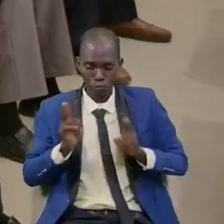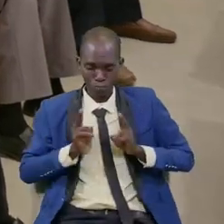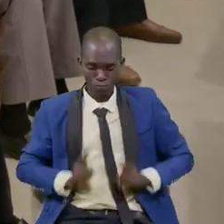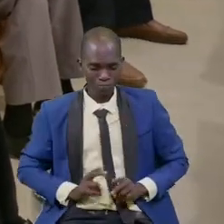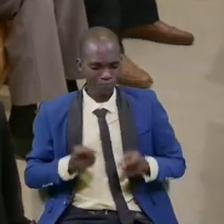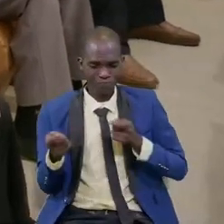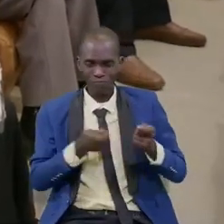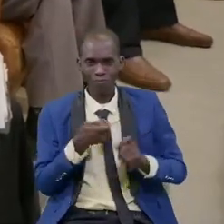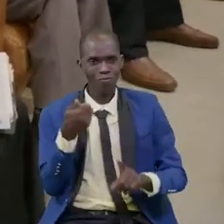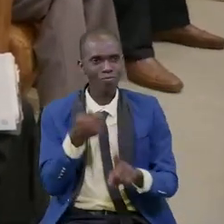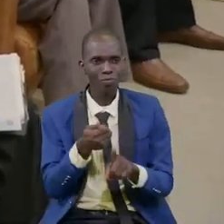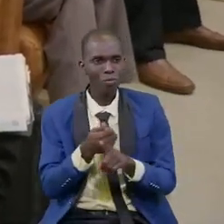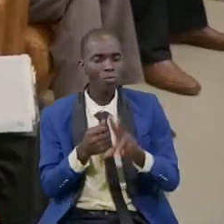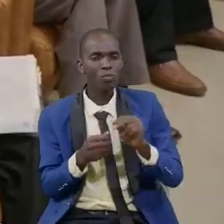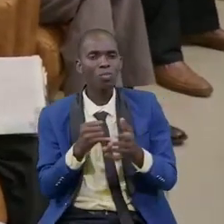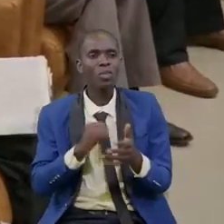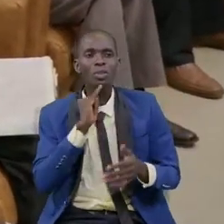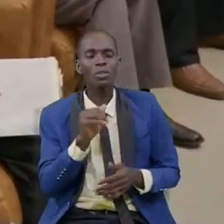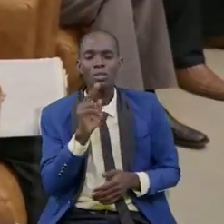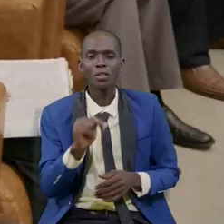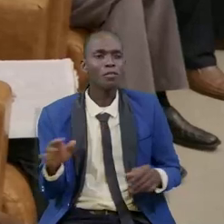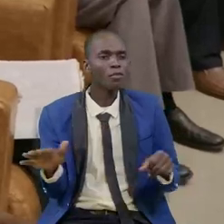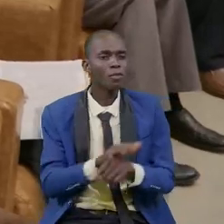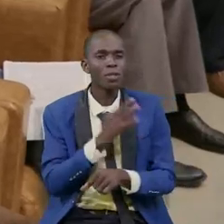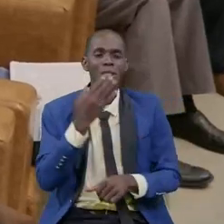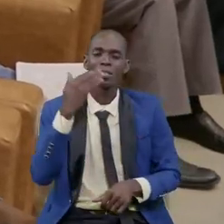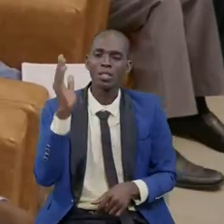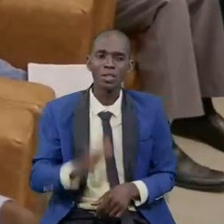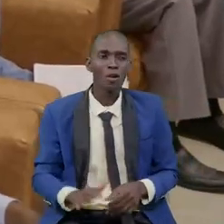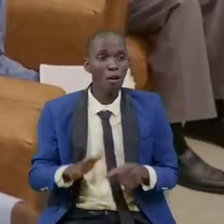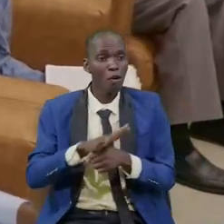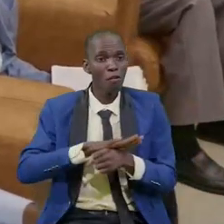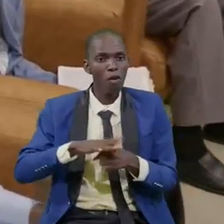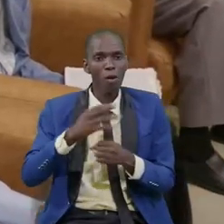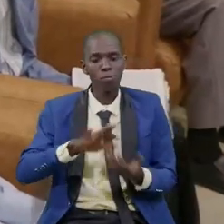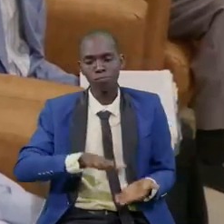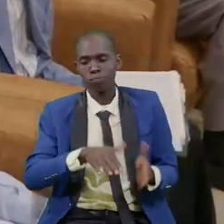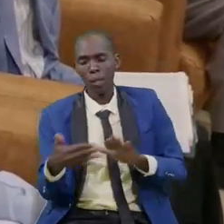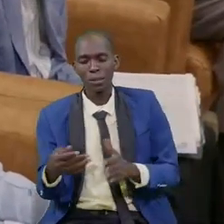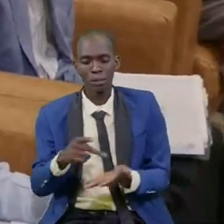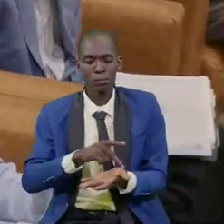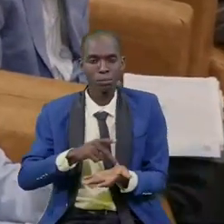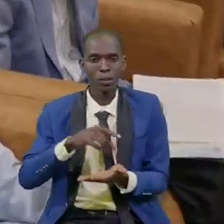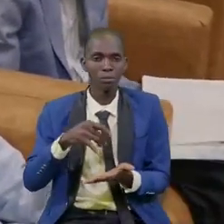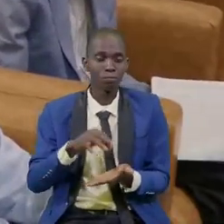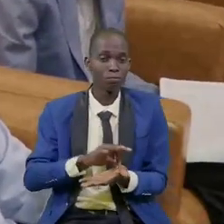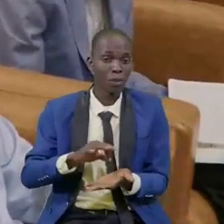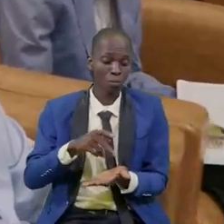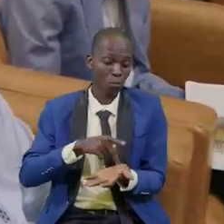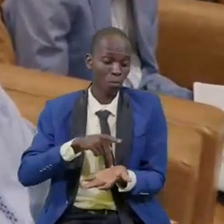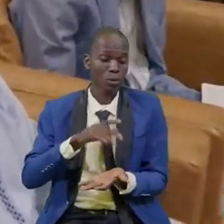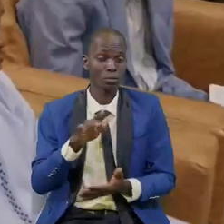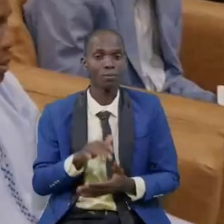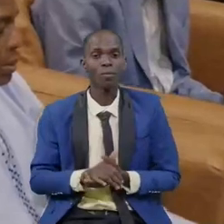mais la langue, aucun homme ne peut la dompter. C'est un mal qu'on ne peut réprimer. Elle est pleine d'un venin